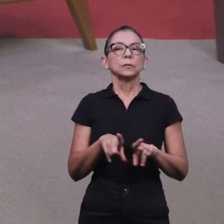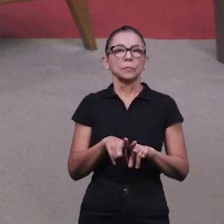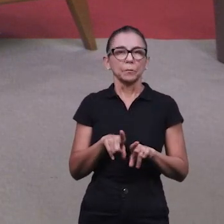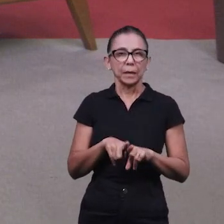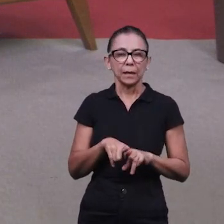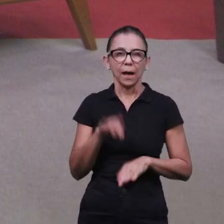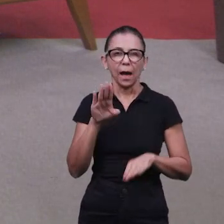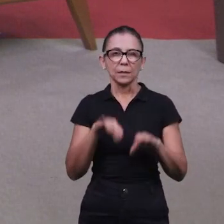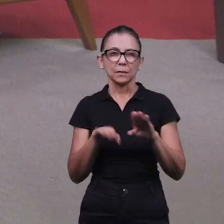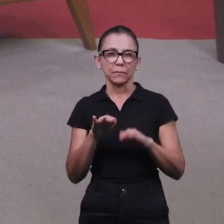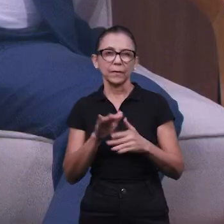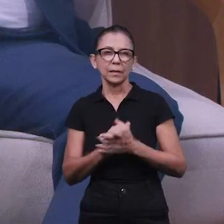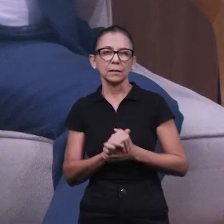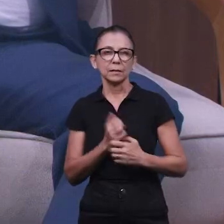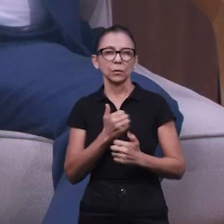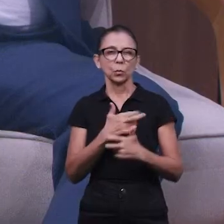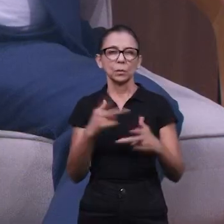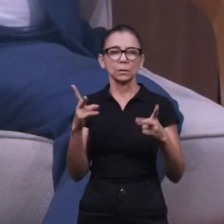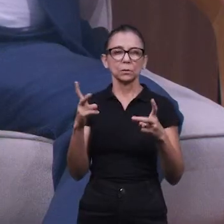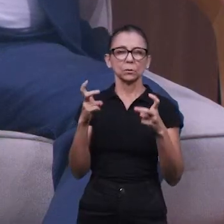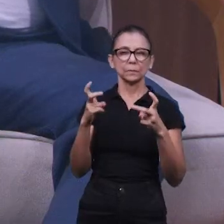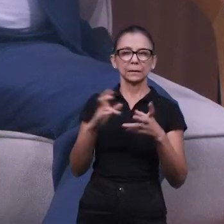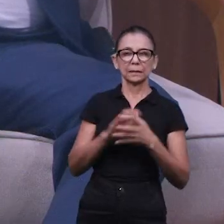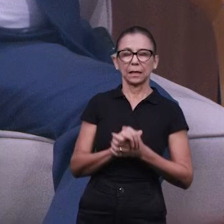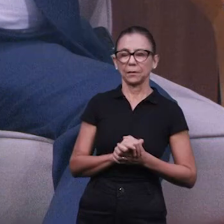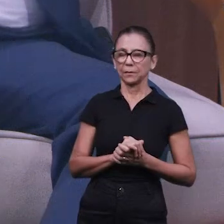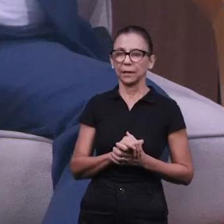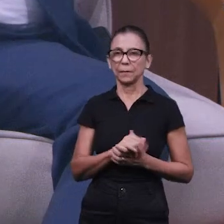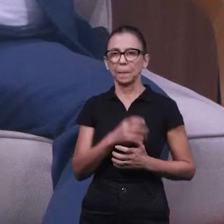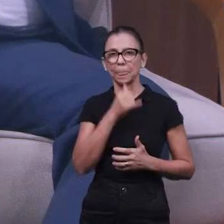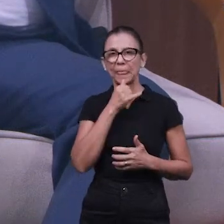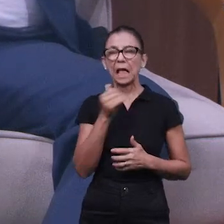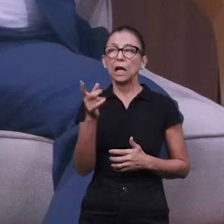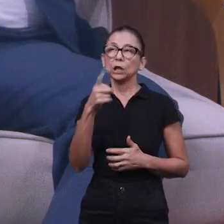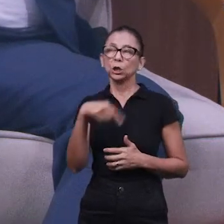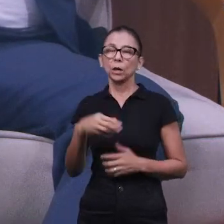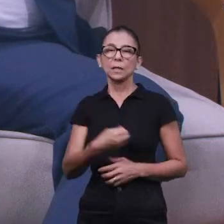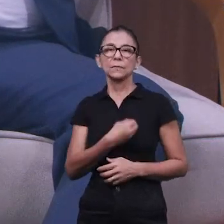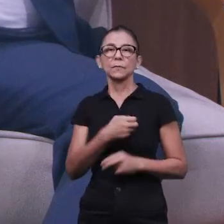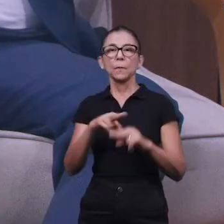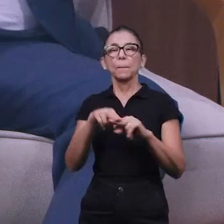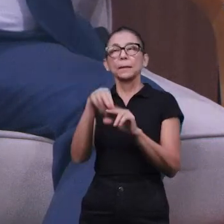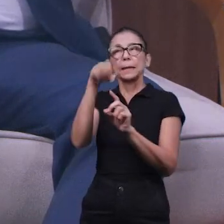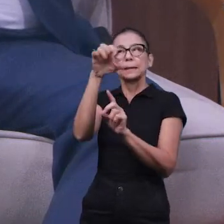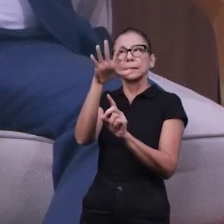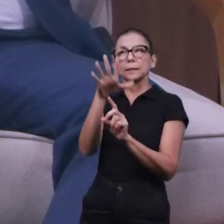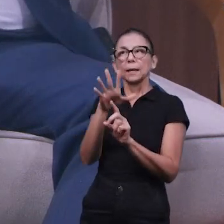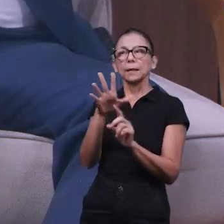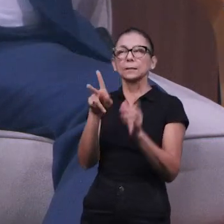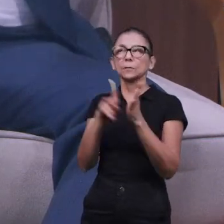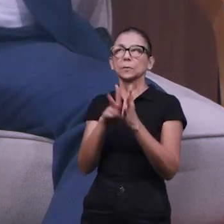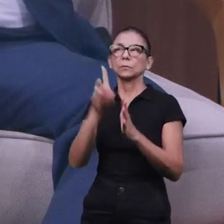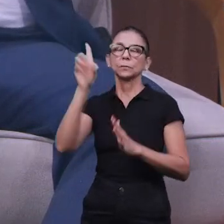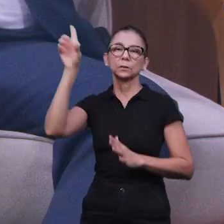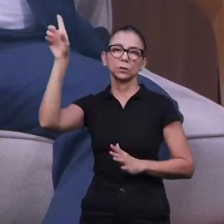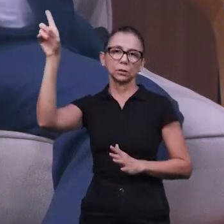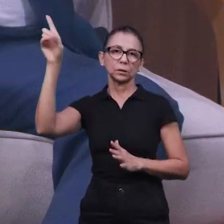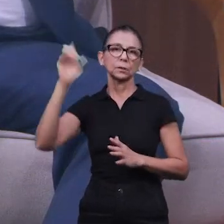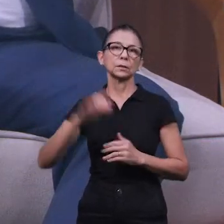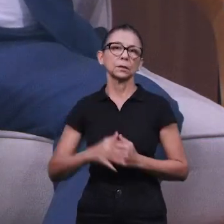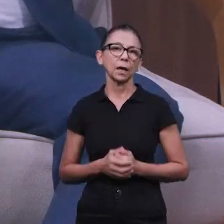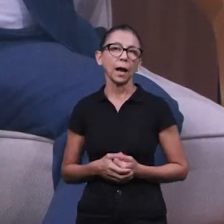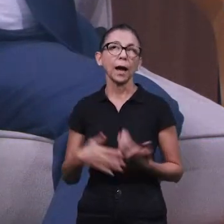nous entendons des personnes qui disent « Ah, nous sommes sous la grâce de Dieu ». Donc dans la grâce, c'est